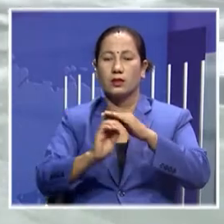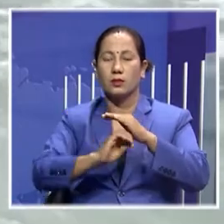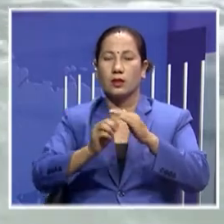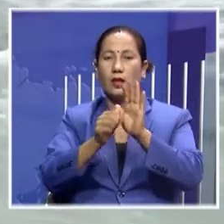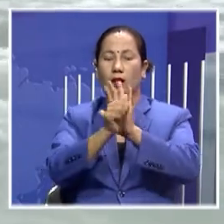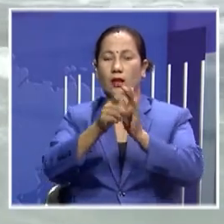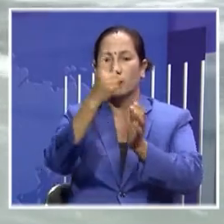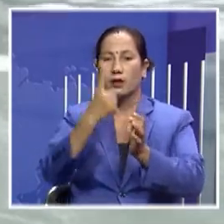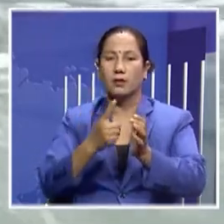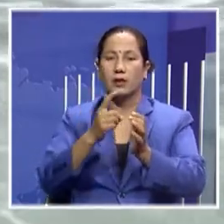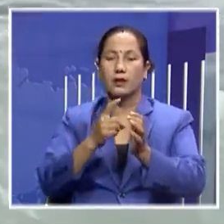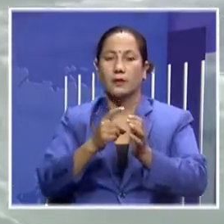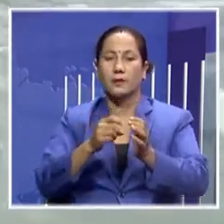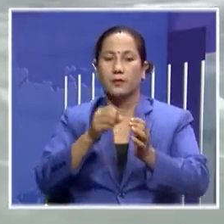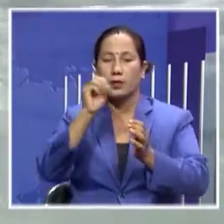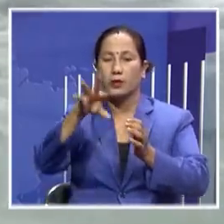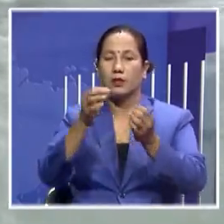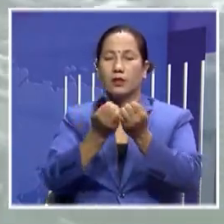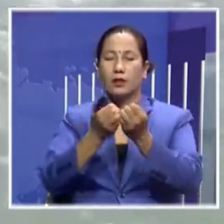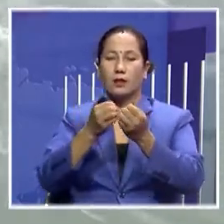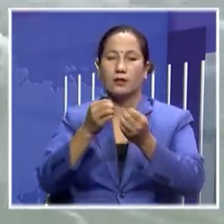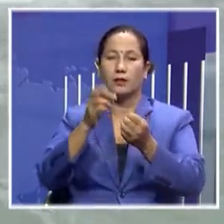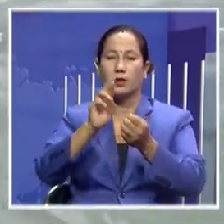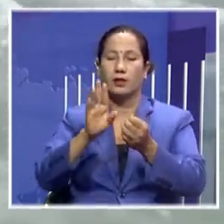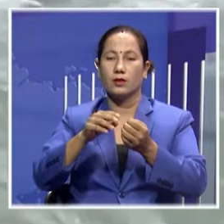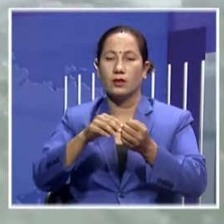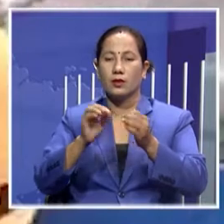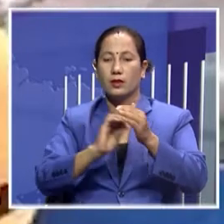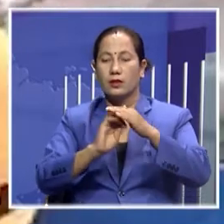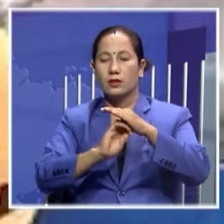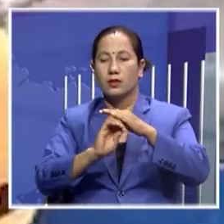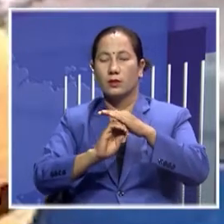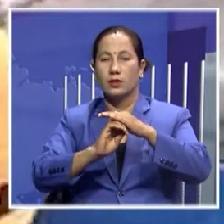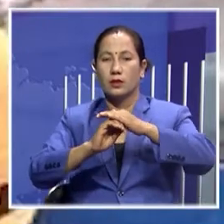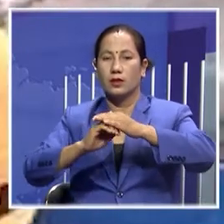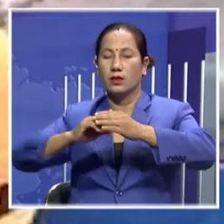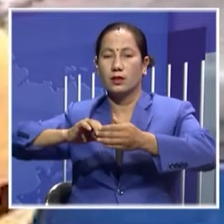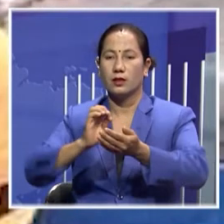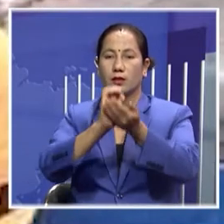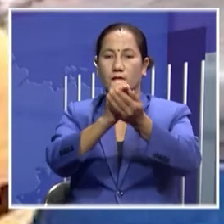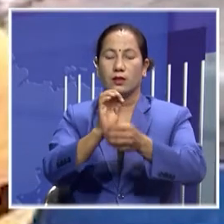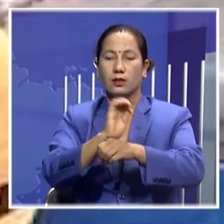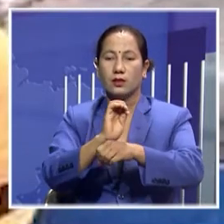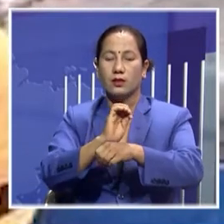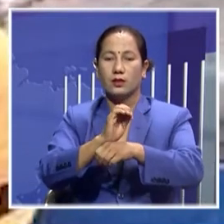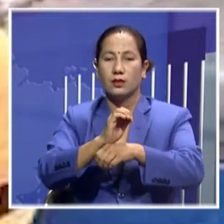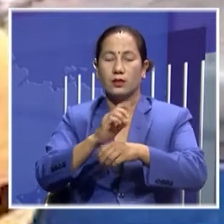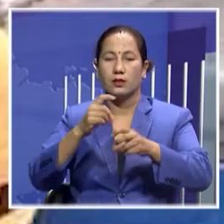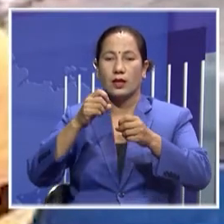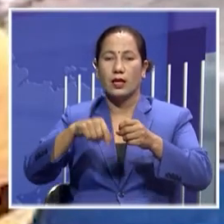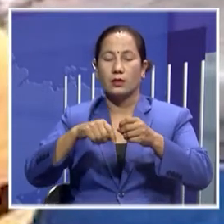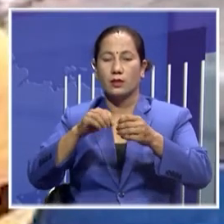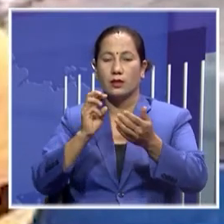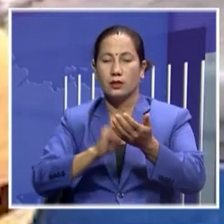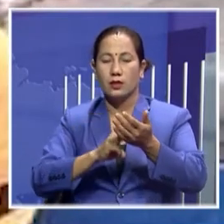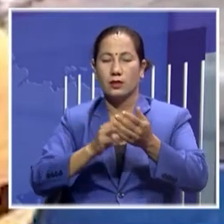आगामी हप्ता भने बुझाउने गरी काम भइरहेको जनाएको छ। समितिका संयोजक सहसचिव जनार्दन गौतमले आज पनि समितिका